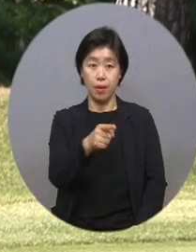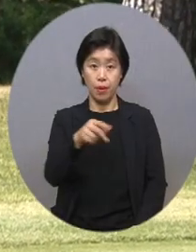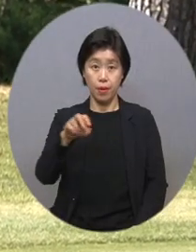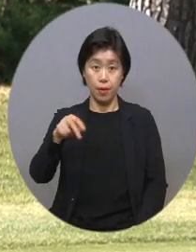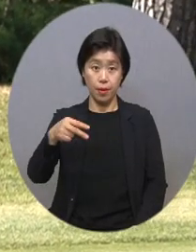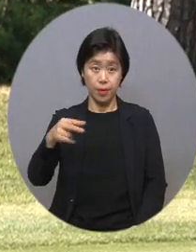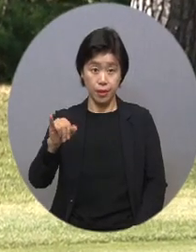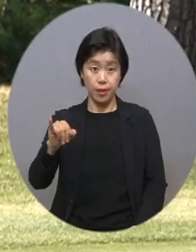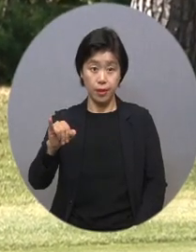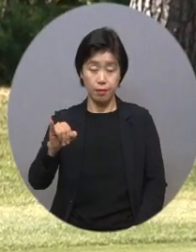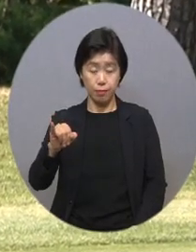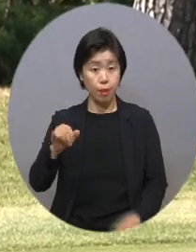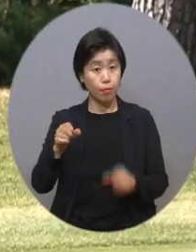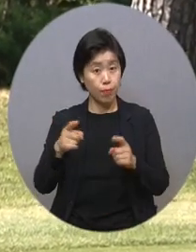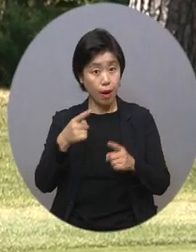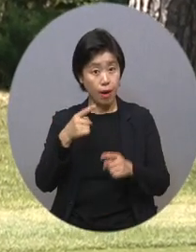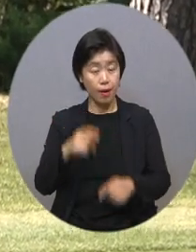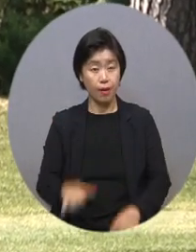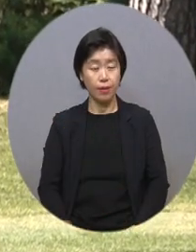버디 팟.